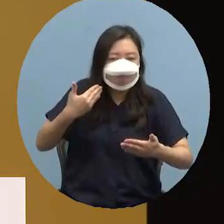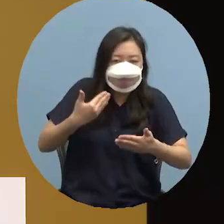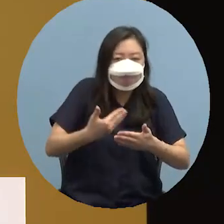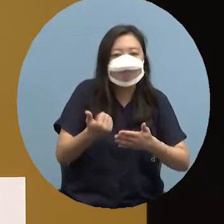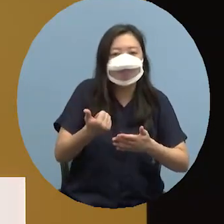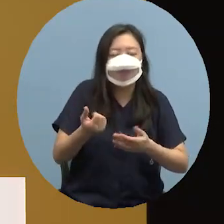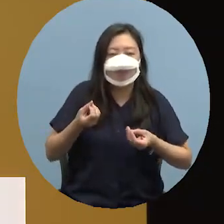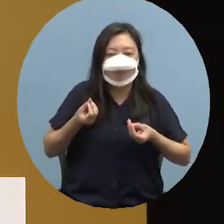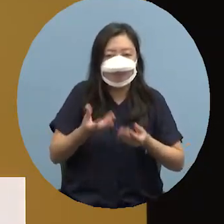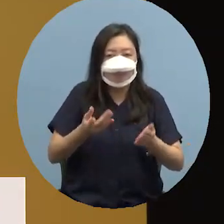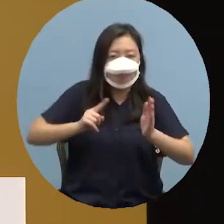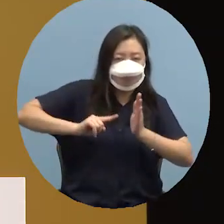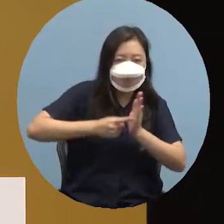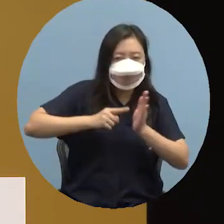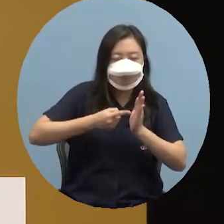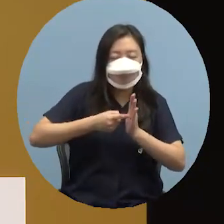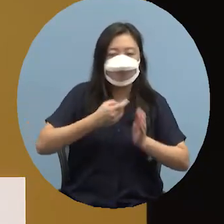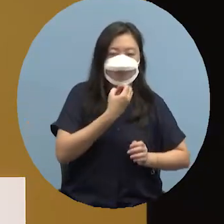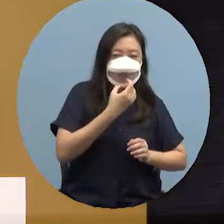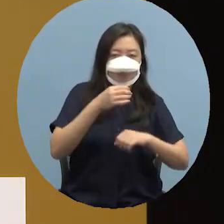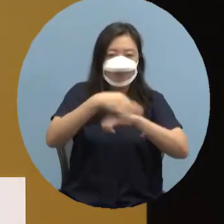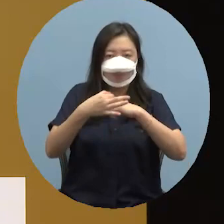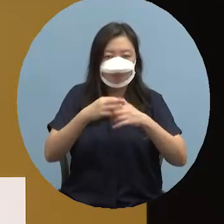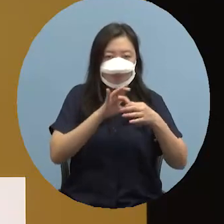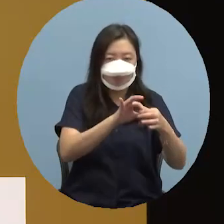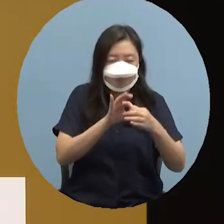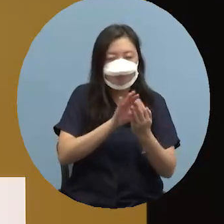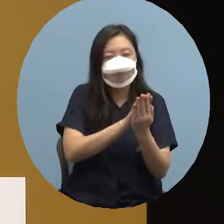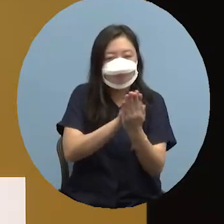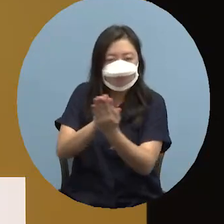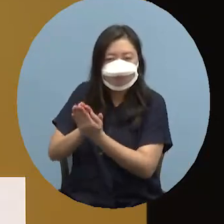激活香港和國際間的聯繫以及互動，